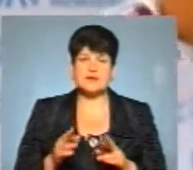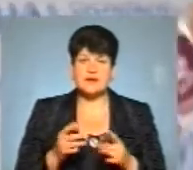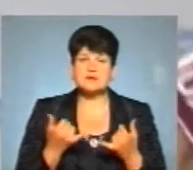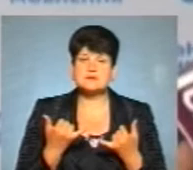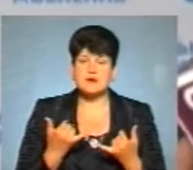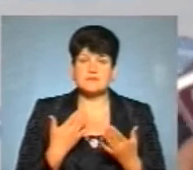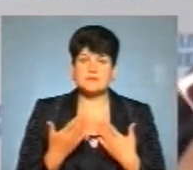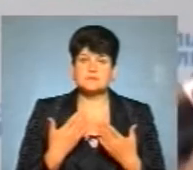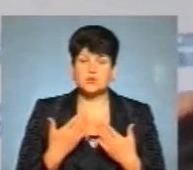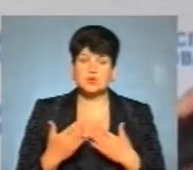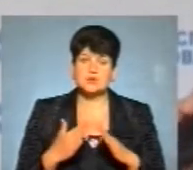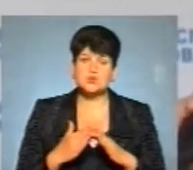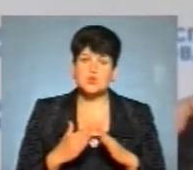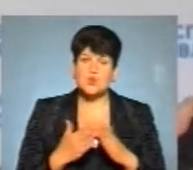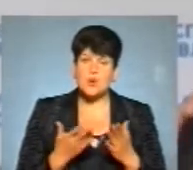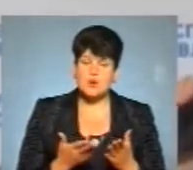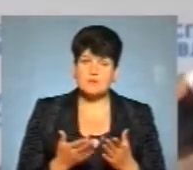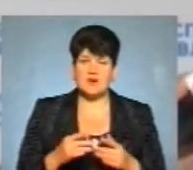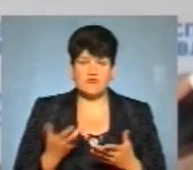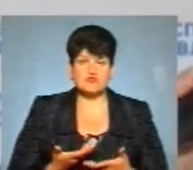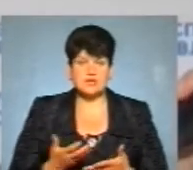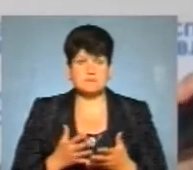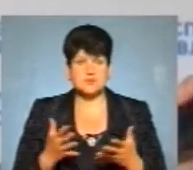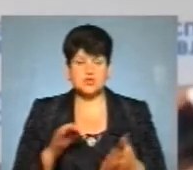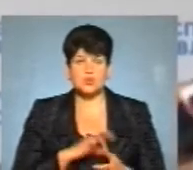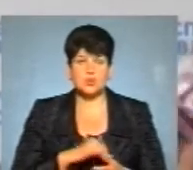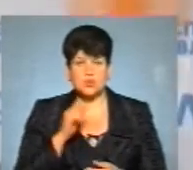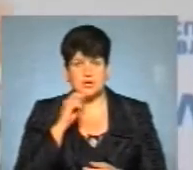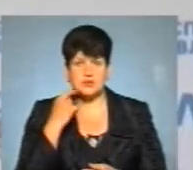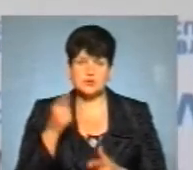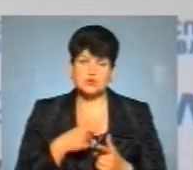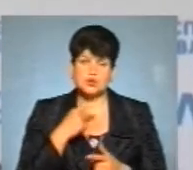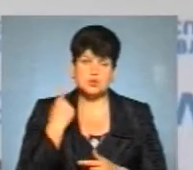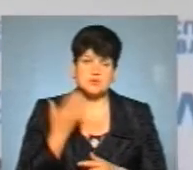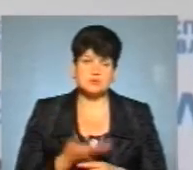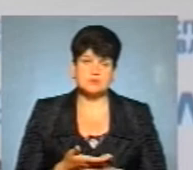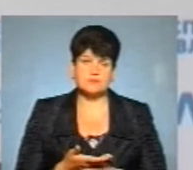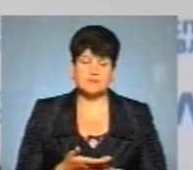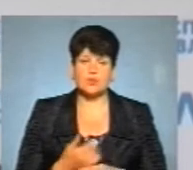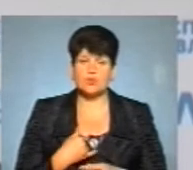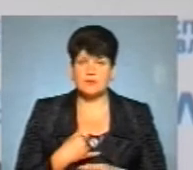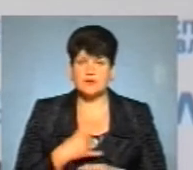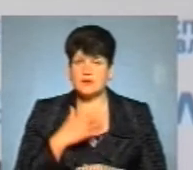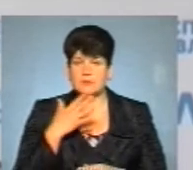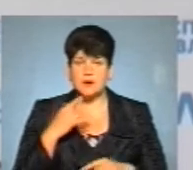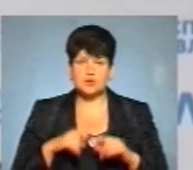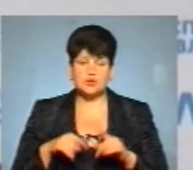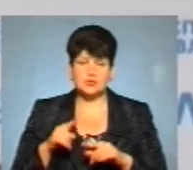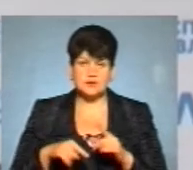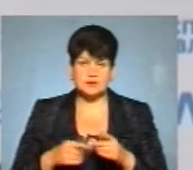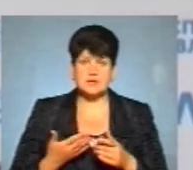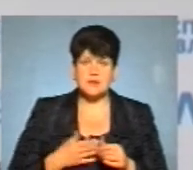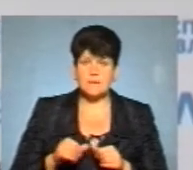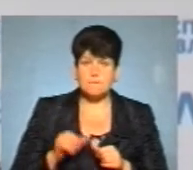ви спілкуєтеся вдома і взагалі в житті? Більше користуєтесь українською чи російською? Ну, в мене багато родини знаходиться